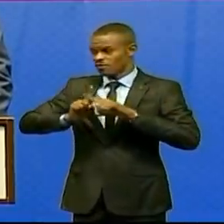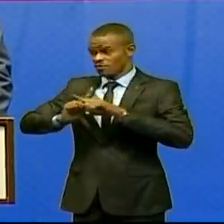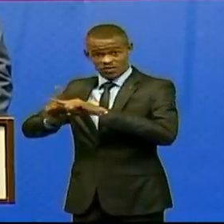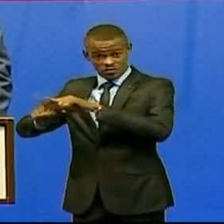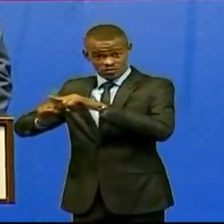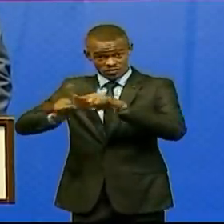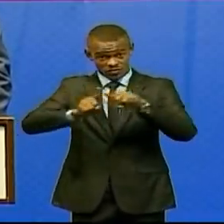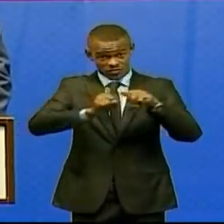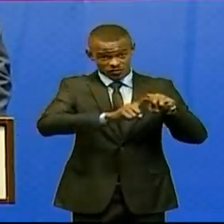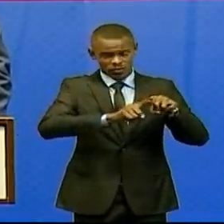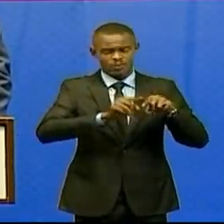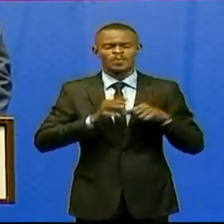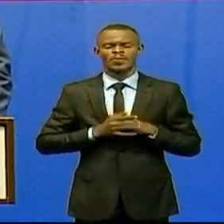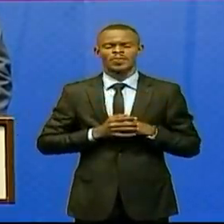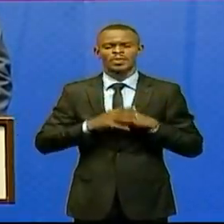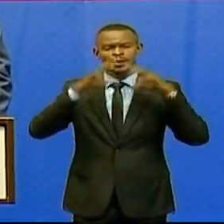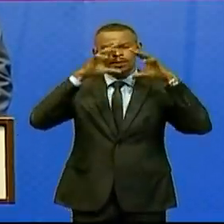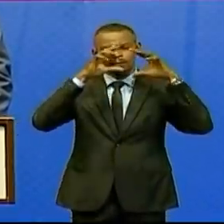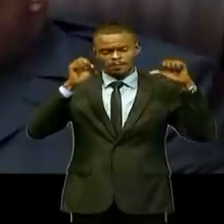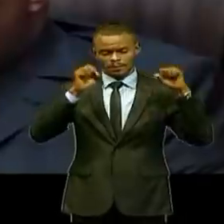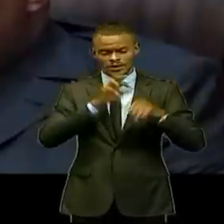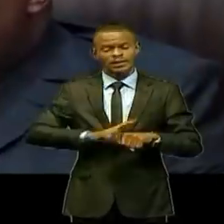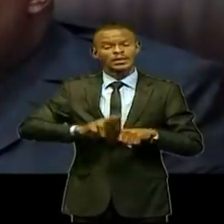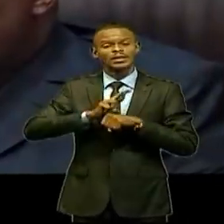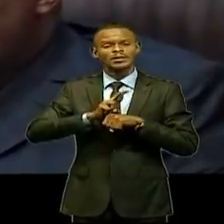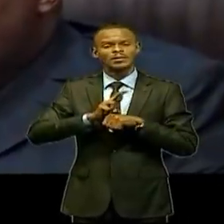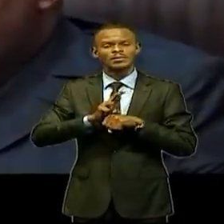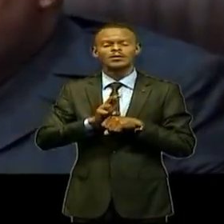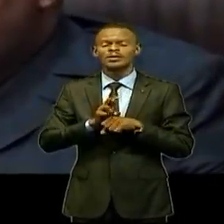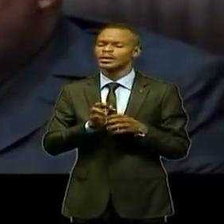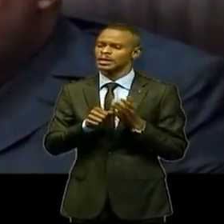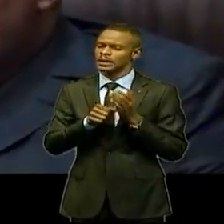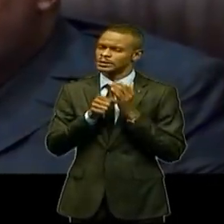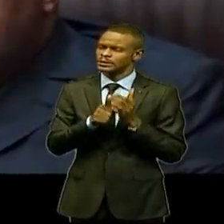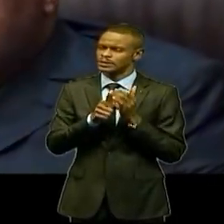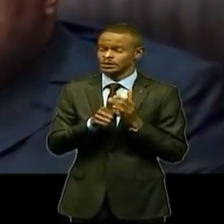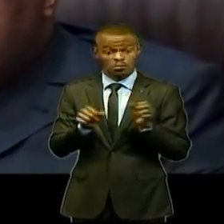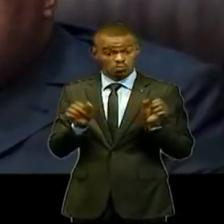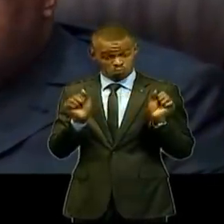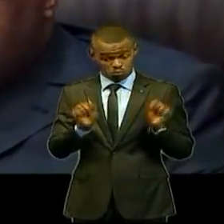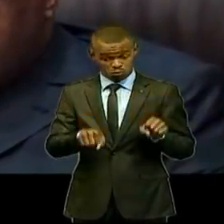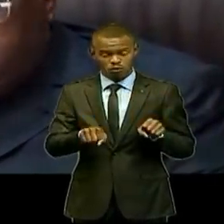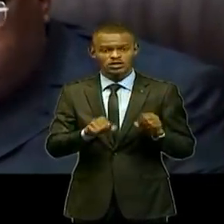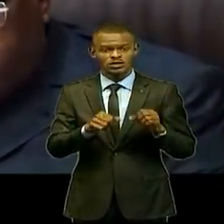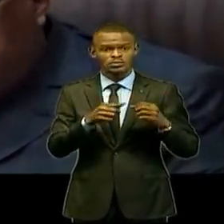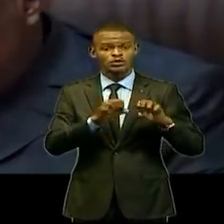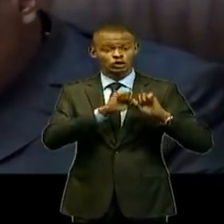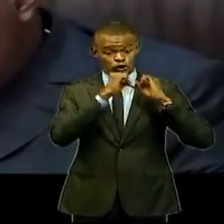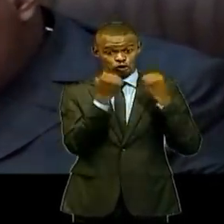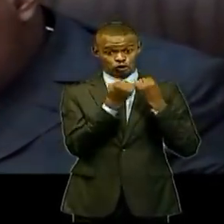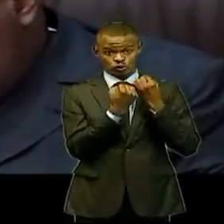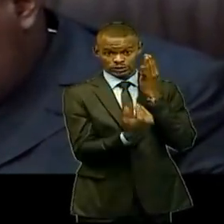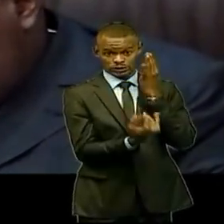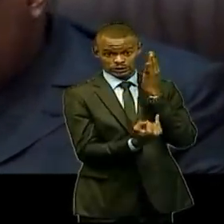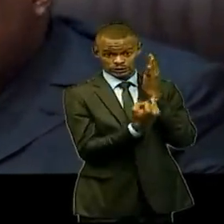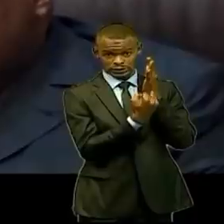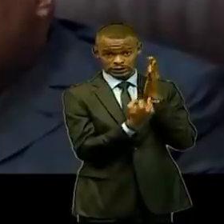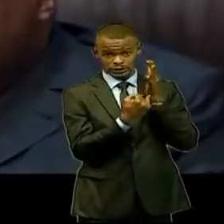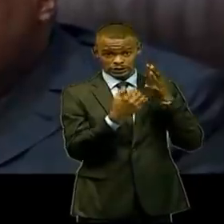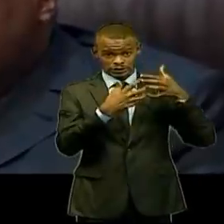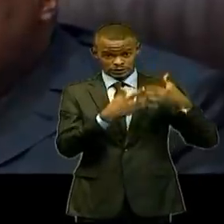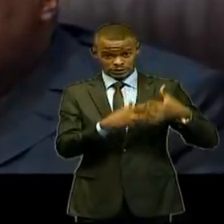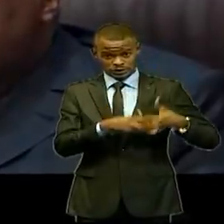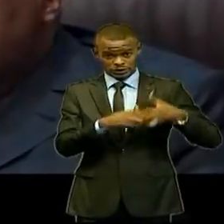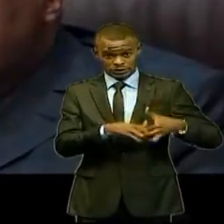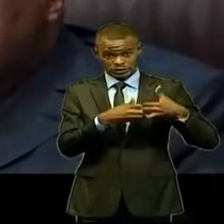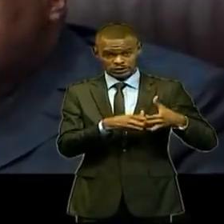est important que tout soit mis en œuvre pour que cette usine apporte la contribution pour laquelle les fonds publics